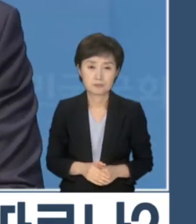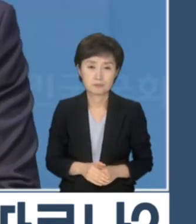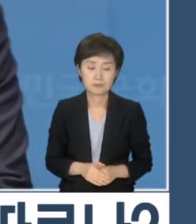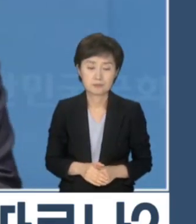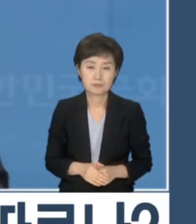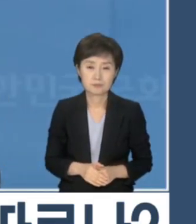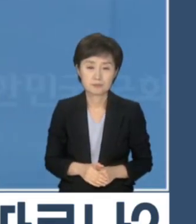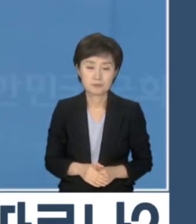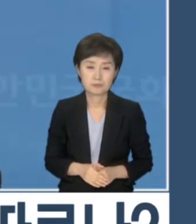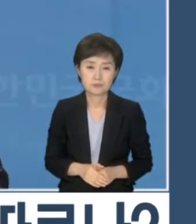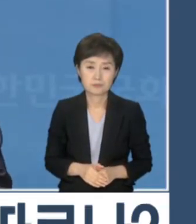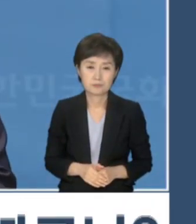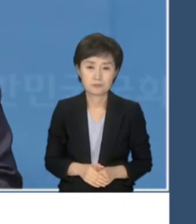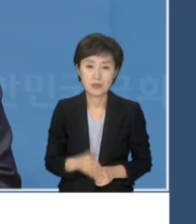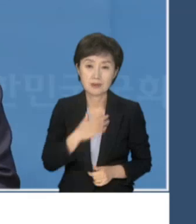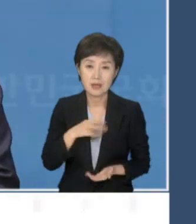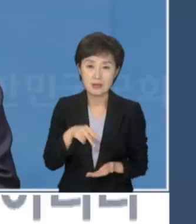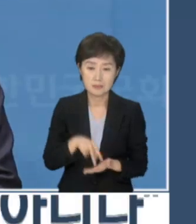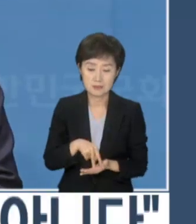그렇기 때문에 그렇게